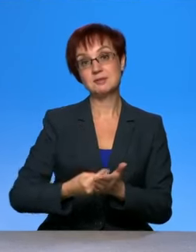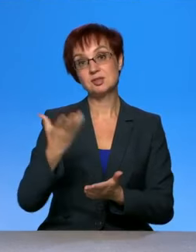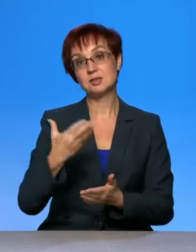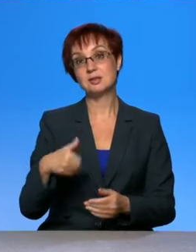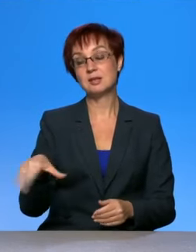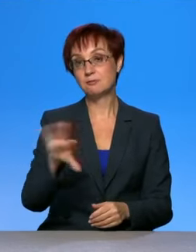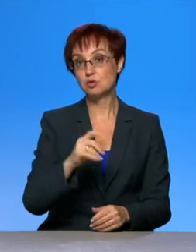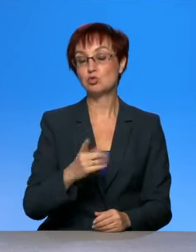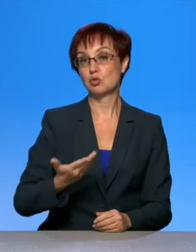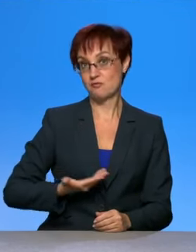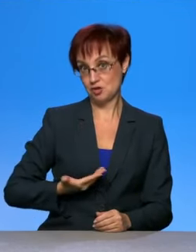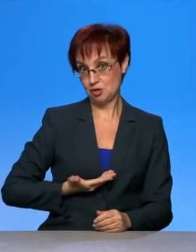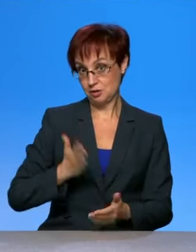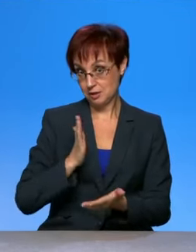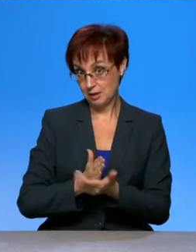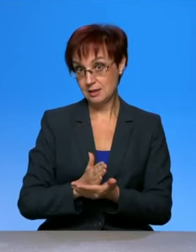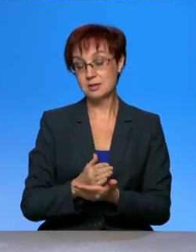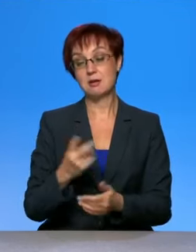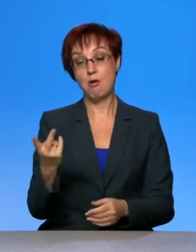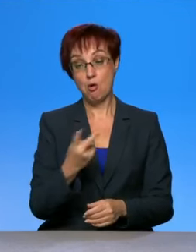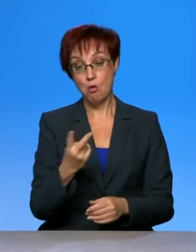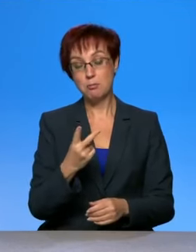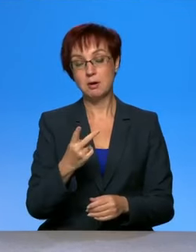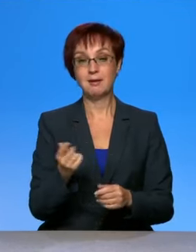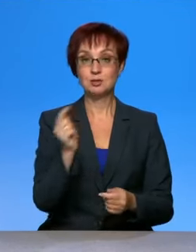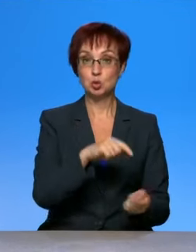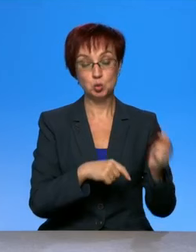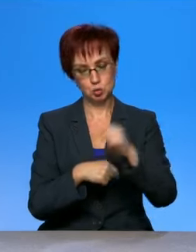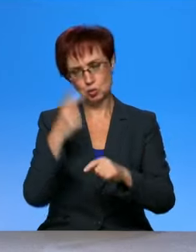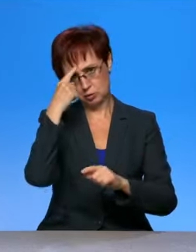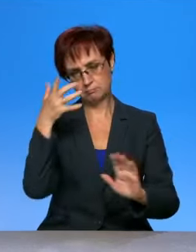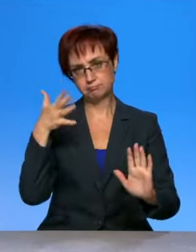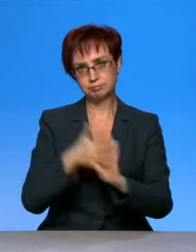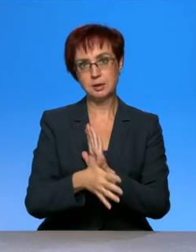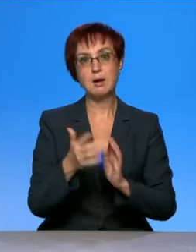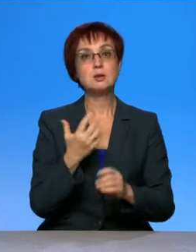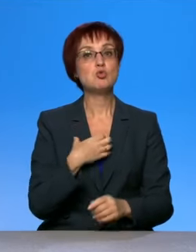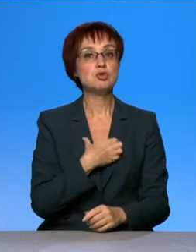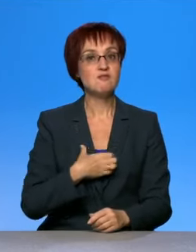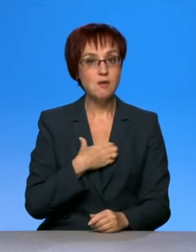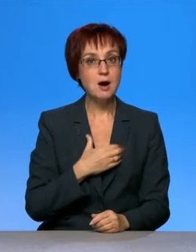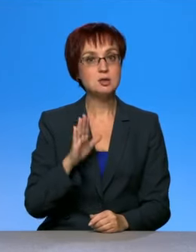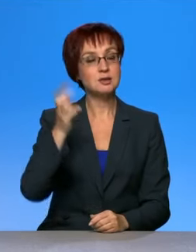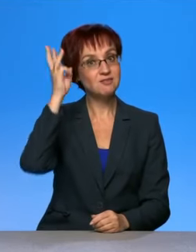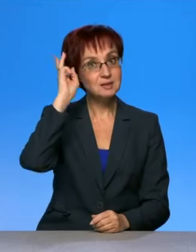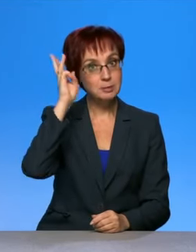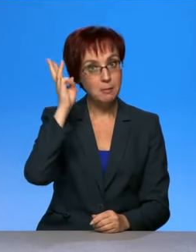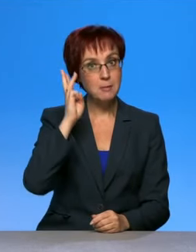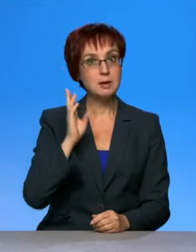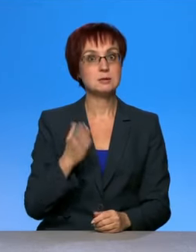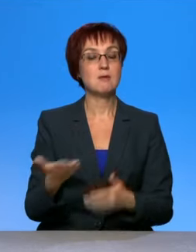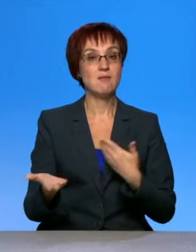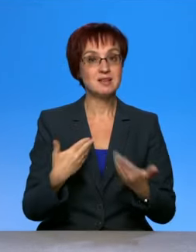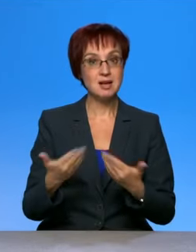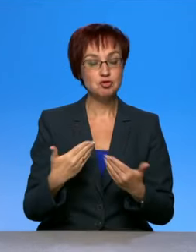жизни существует Они понимали друг друга это имеет большое значение в дипломатии в межгосударственных отношениях даже если